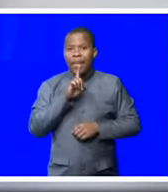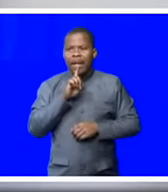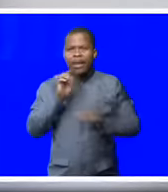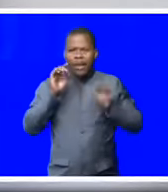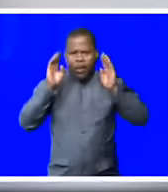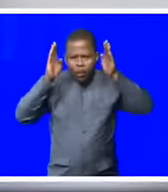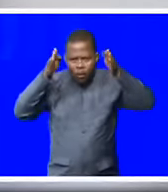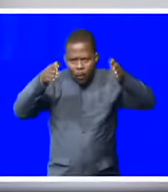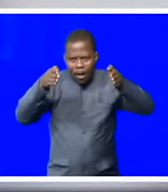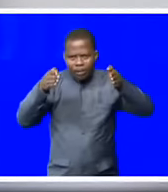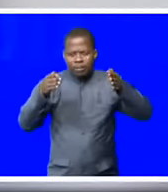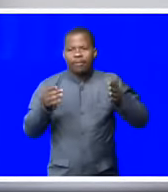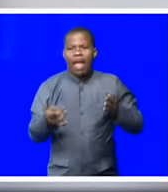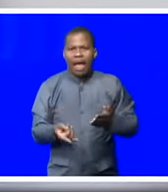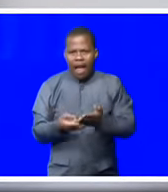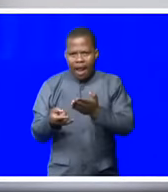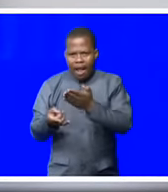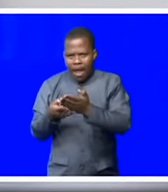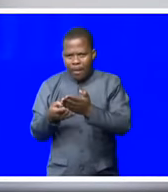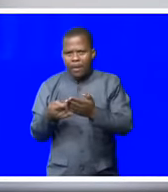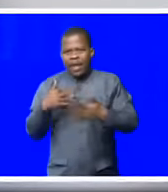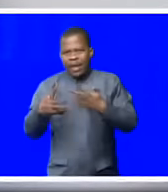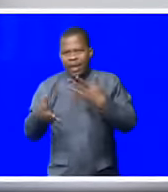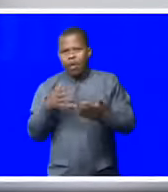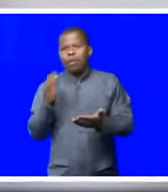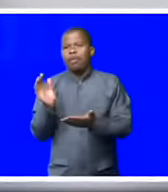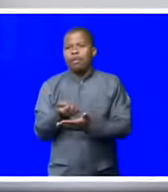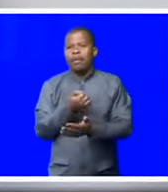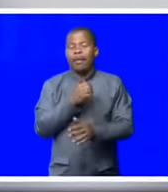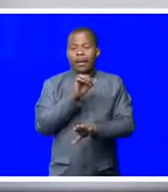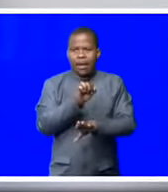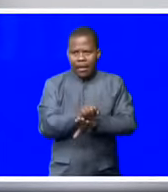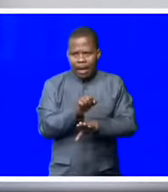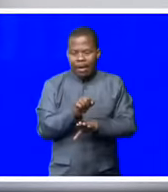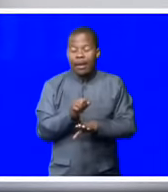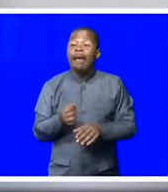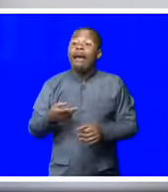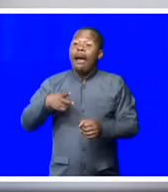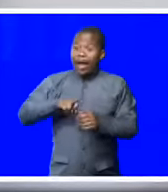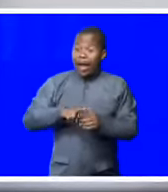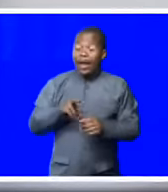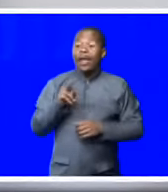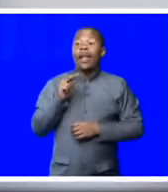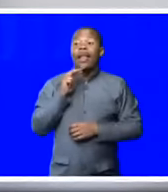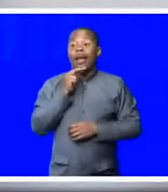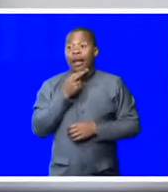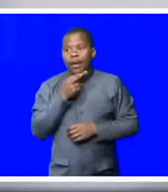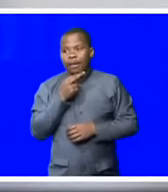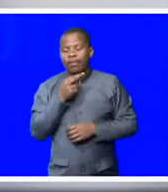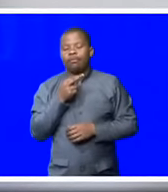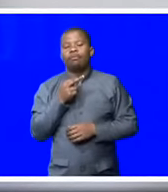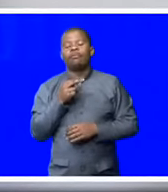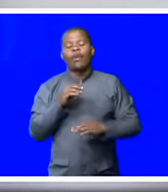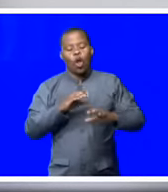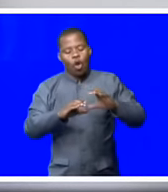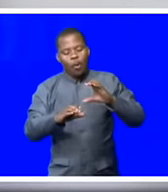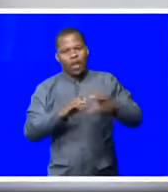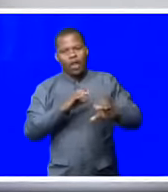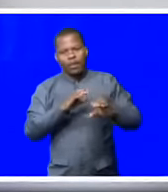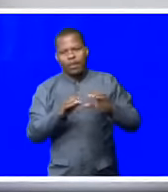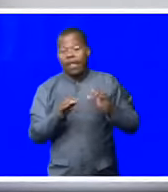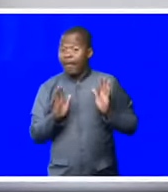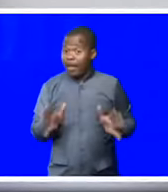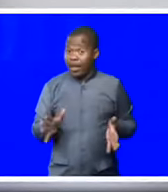sizama ukuthola ini ekugcineni so iRussia sike saba netingcoco nabo batali